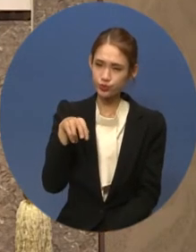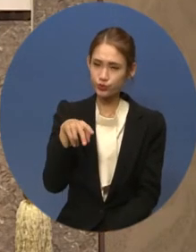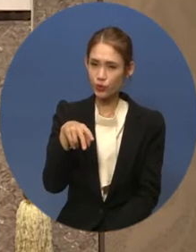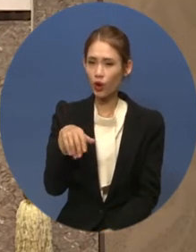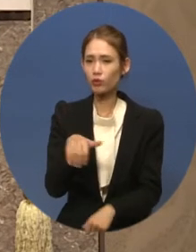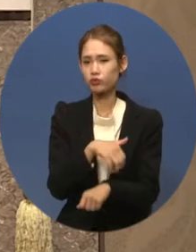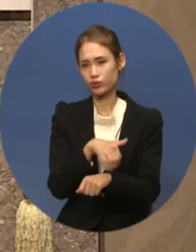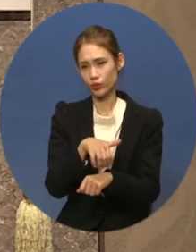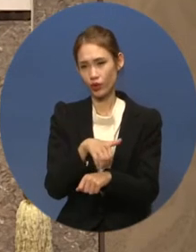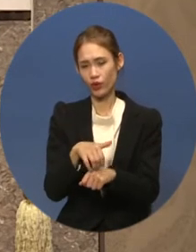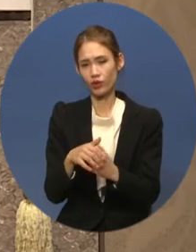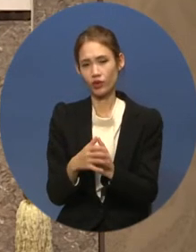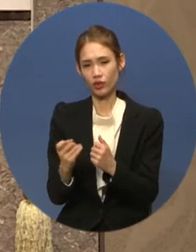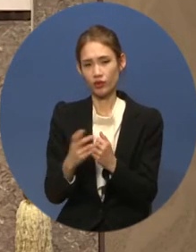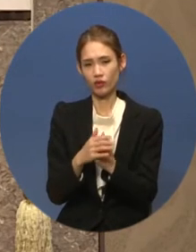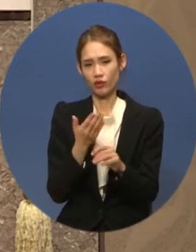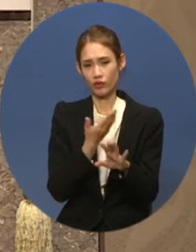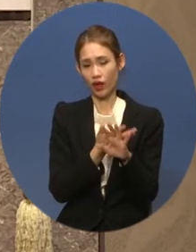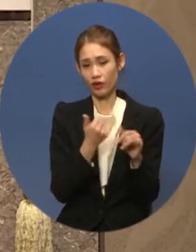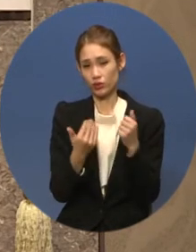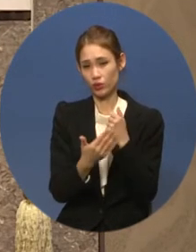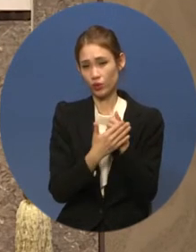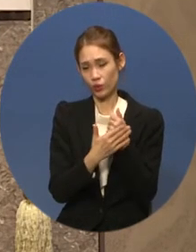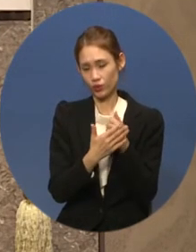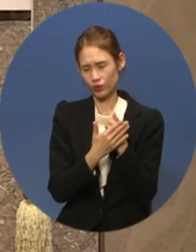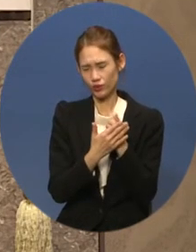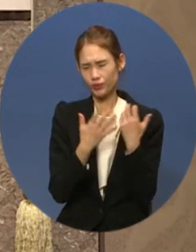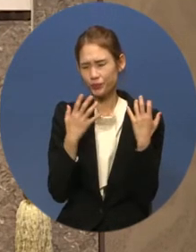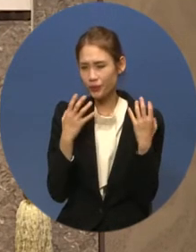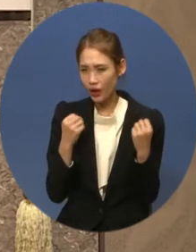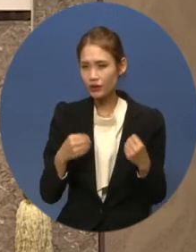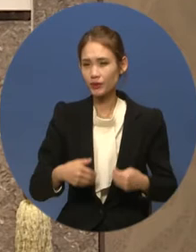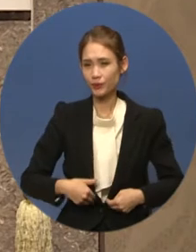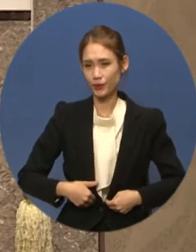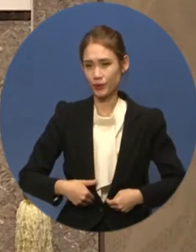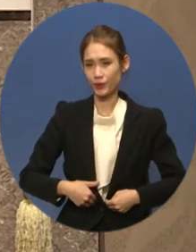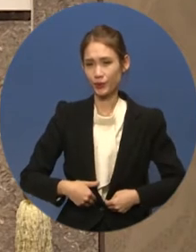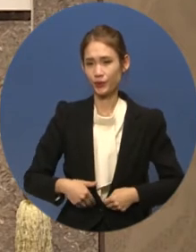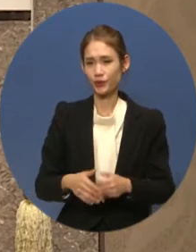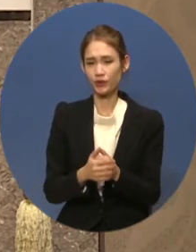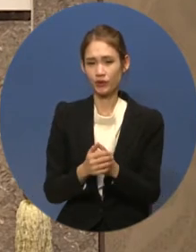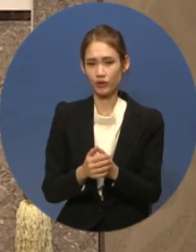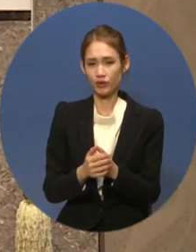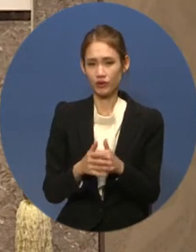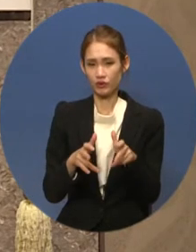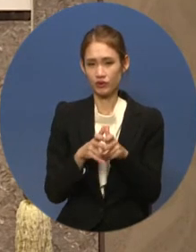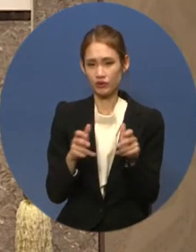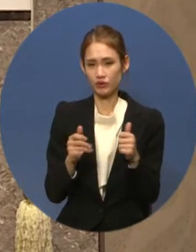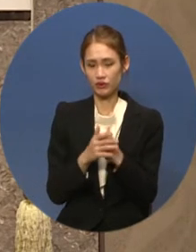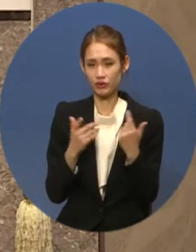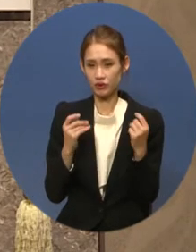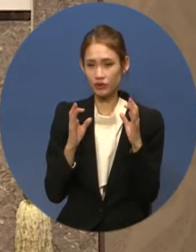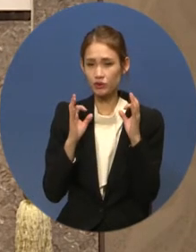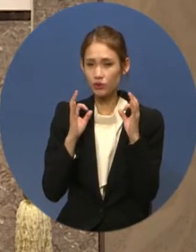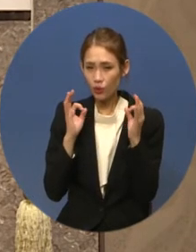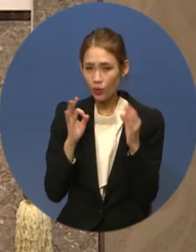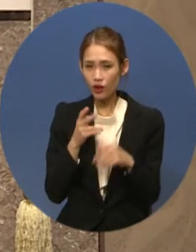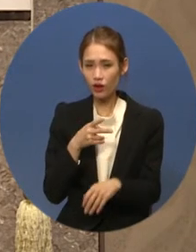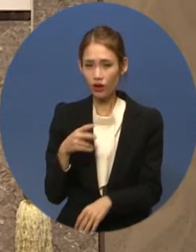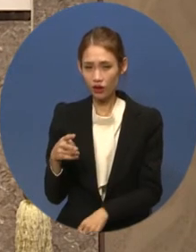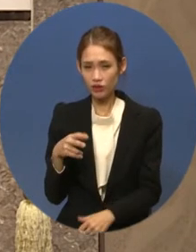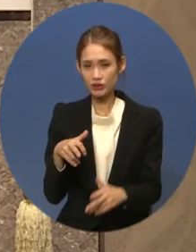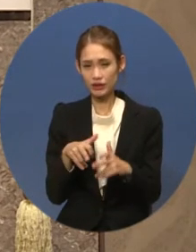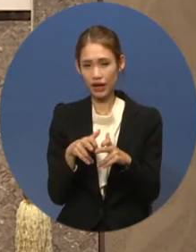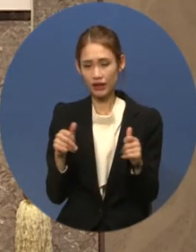사람의 도움이나 아 그런 지원 들이 많이 필요로 하게 됩니다 그래서 어찌보면 장애인 분들의 그런 노력 이라고 하는 것은